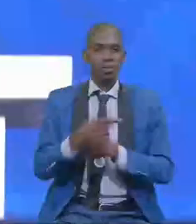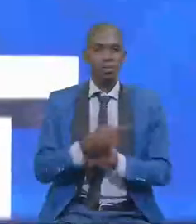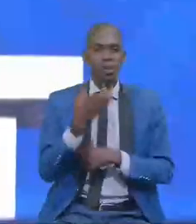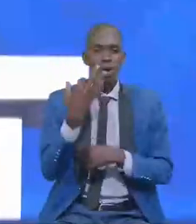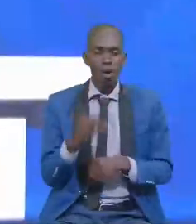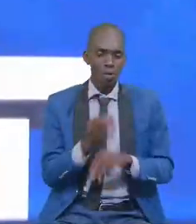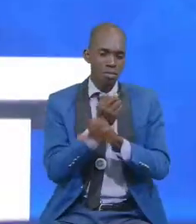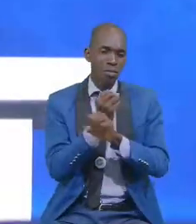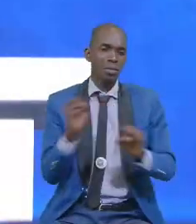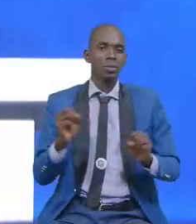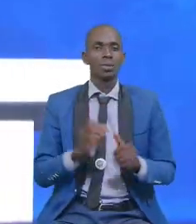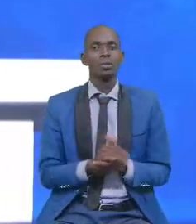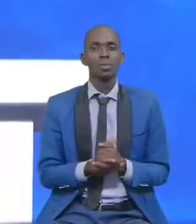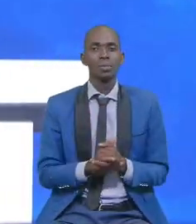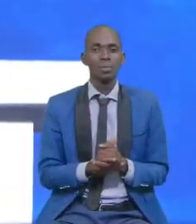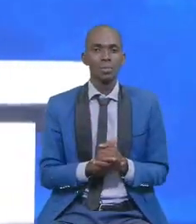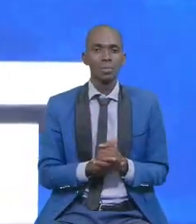Voici maintenant le jour du salut.